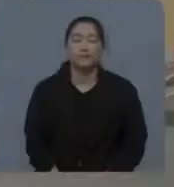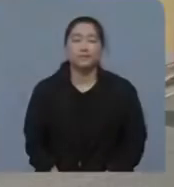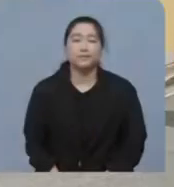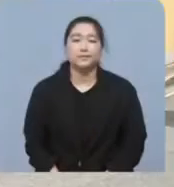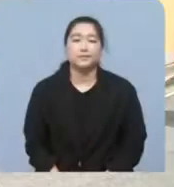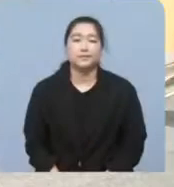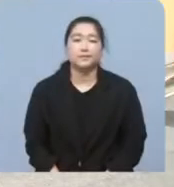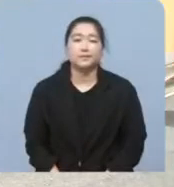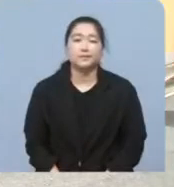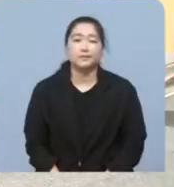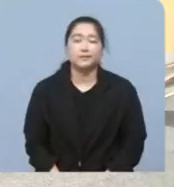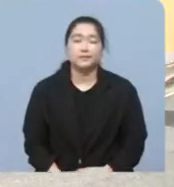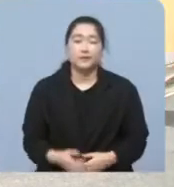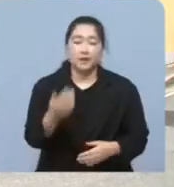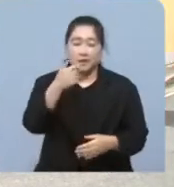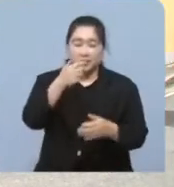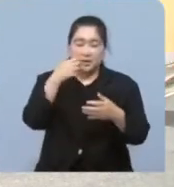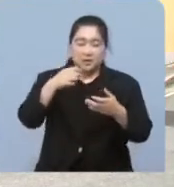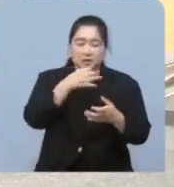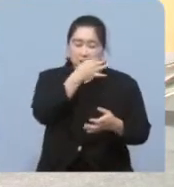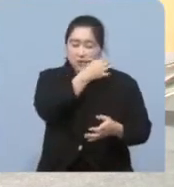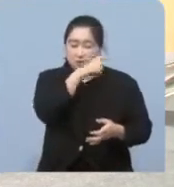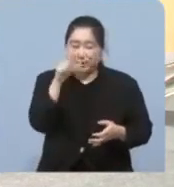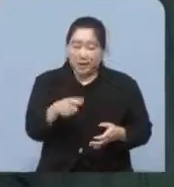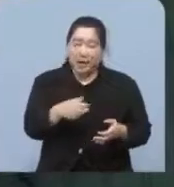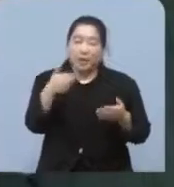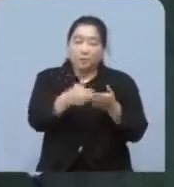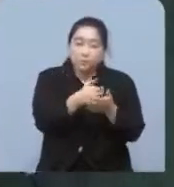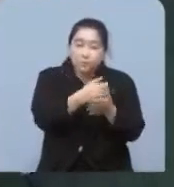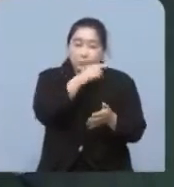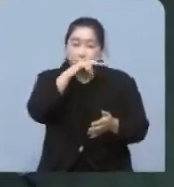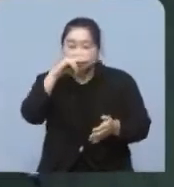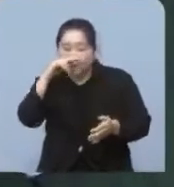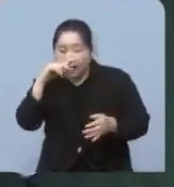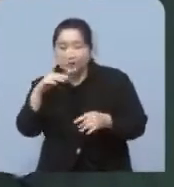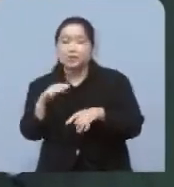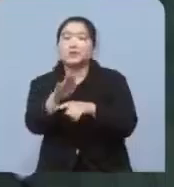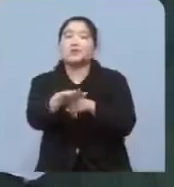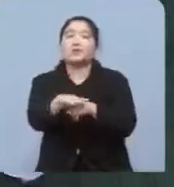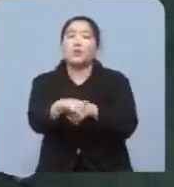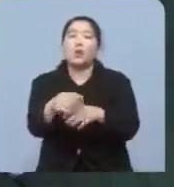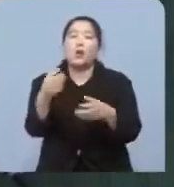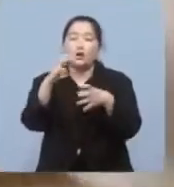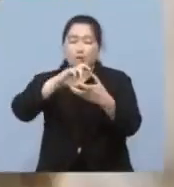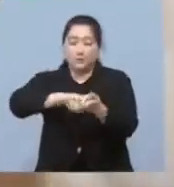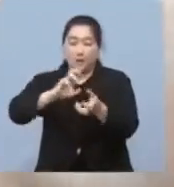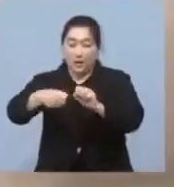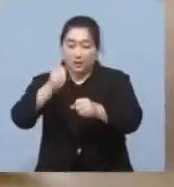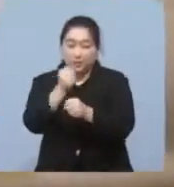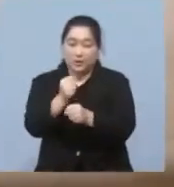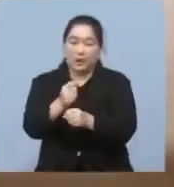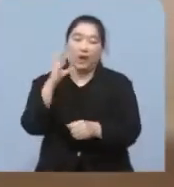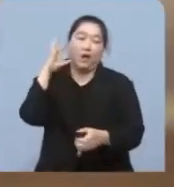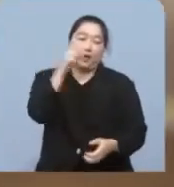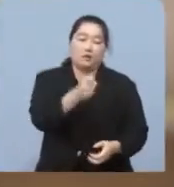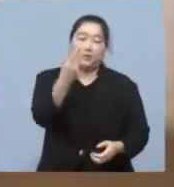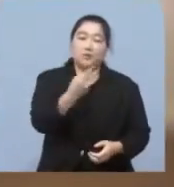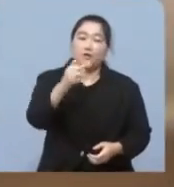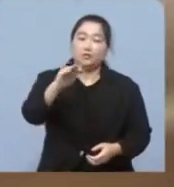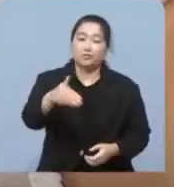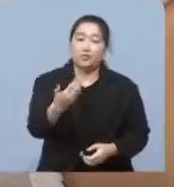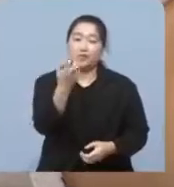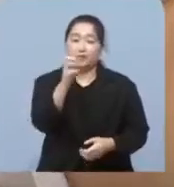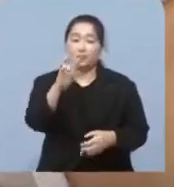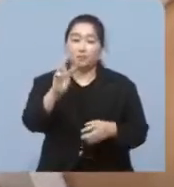em mặc dù đã có nhiều sự thay đổi trong ngành công nghiệp rượu bia hiện đại nhưng những cơ sở sản xuất truyền thống vẫn được công nhận về giá trị